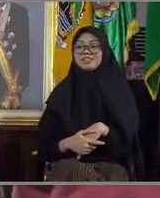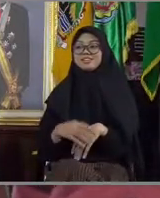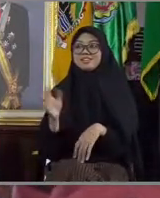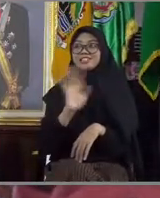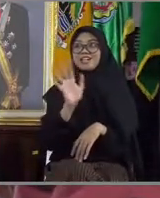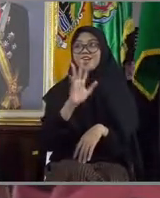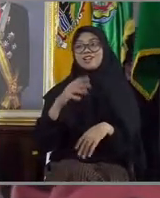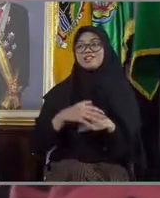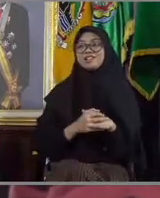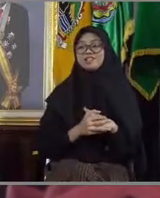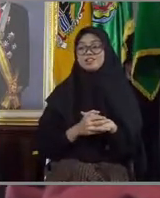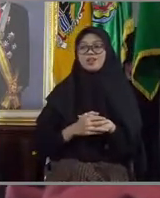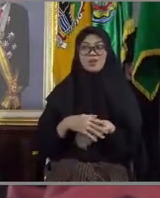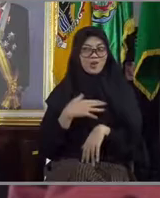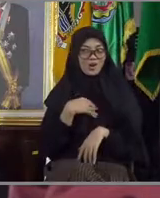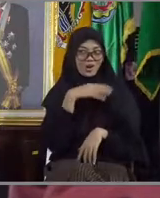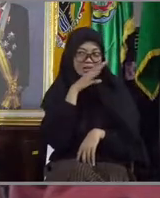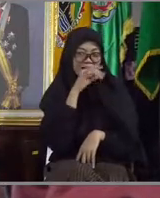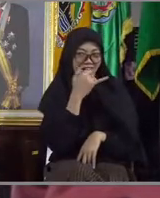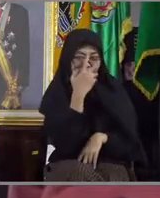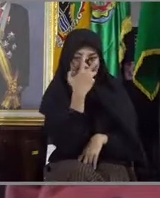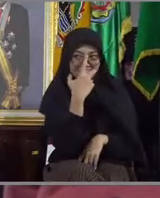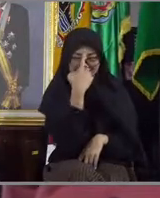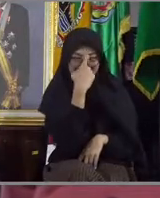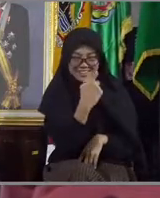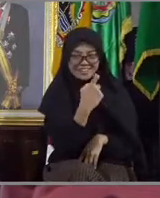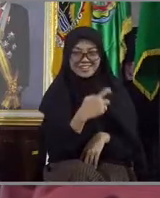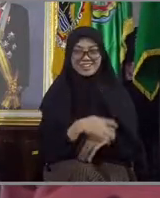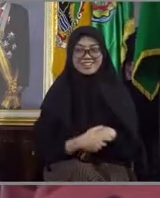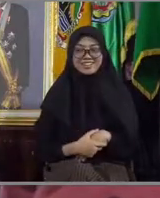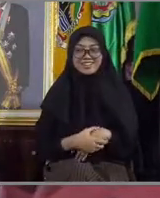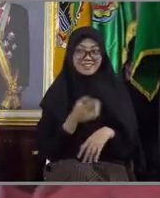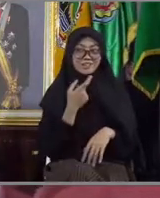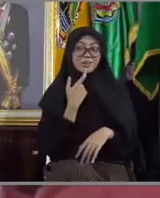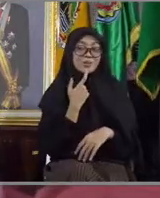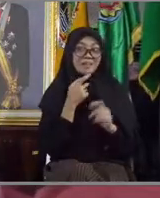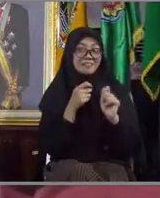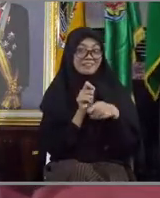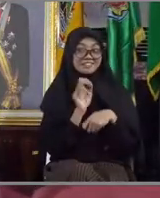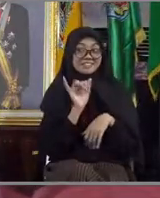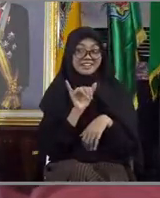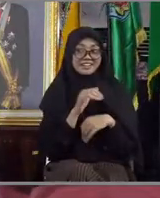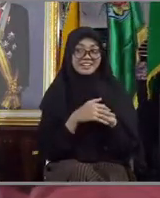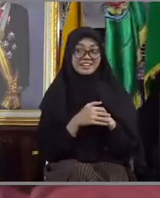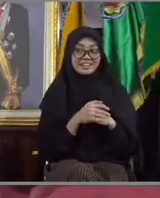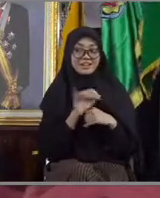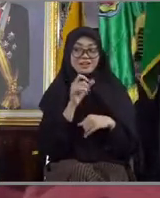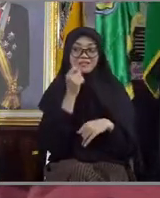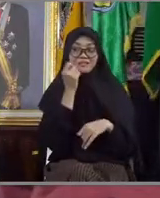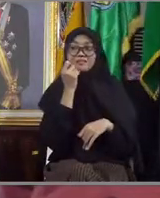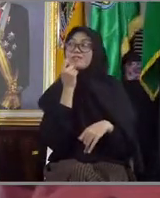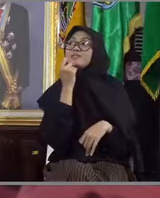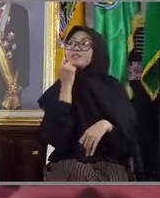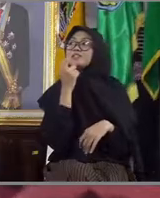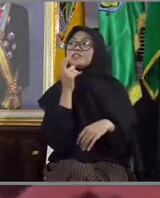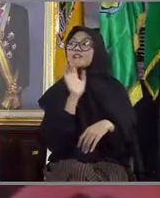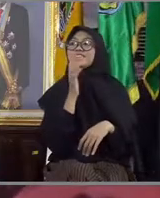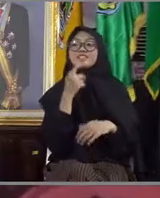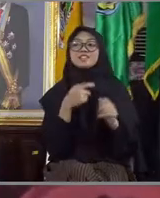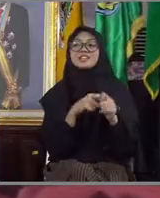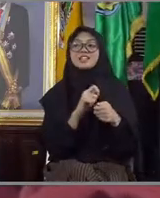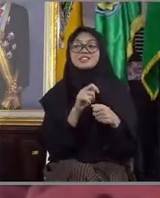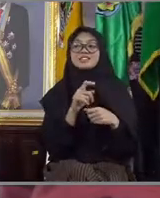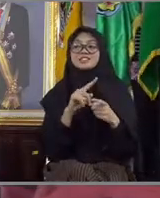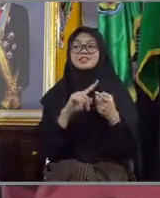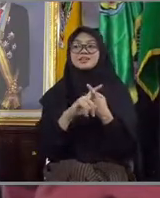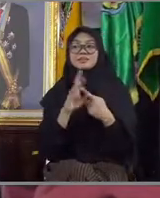Hah? Tidak. Ah tenang nih. Nih kita tes ya sama dua temenmu yang naik sepeda motor tadi. Kamu